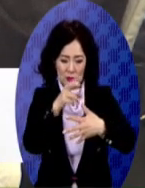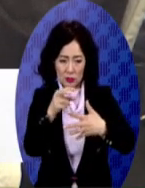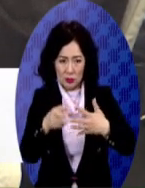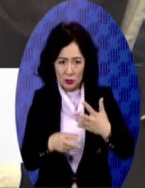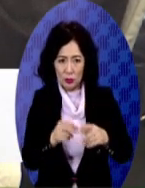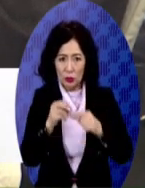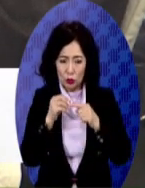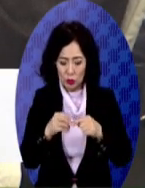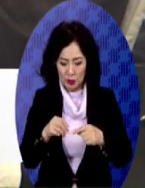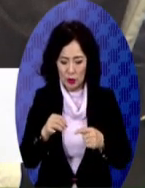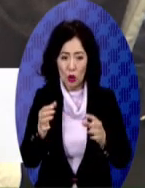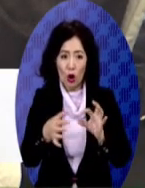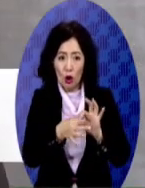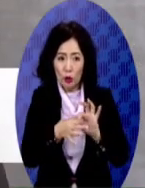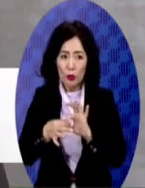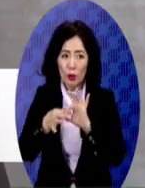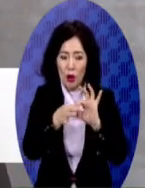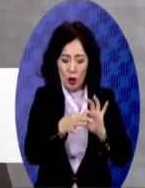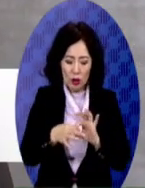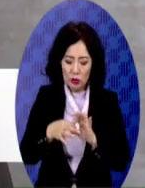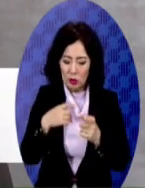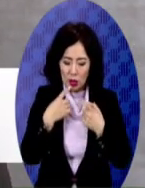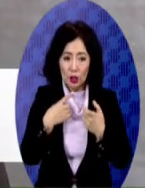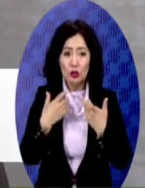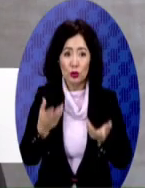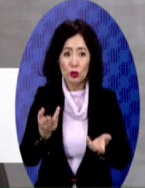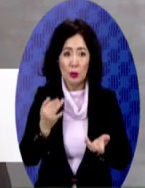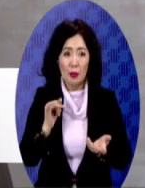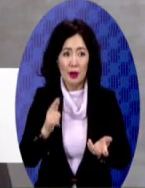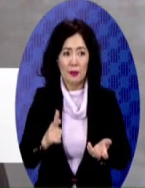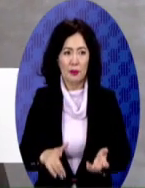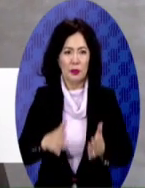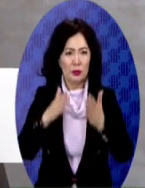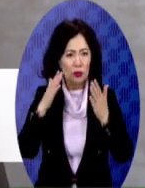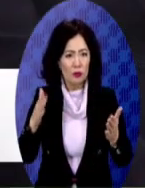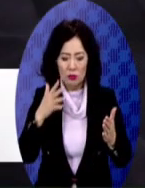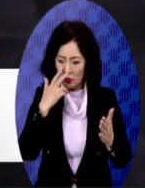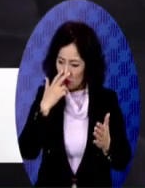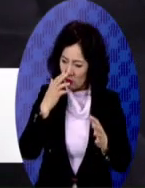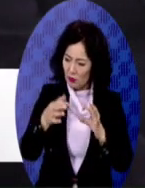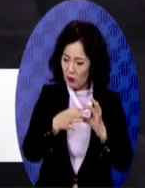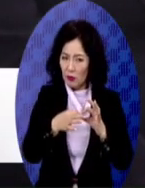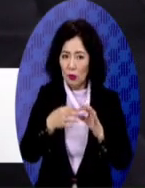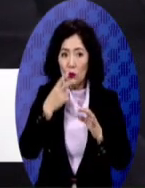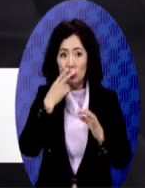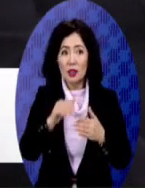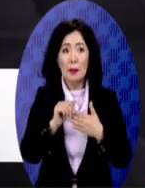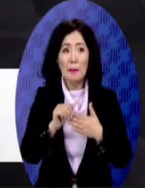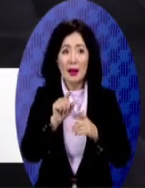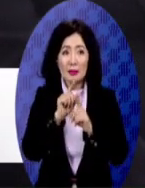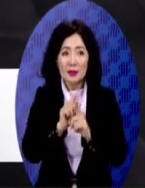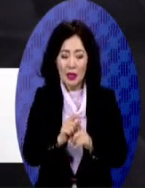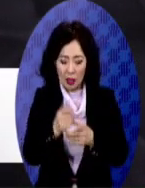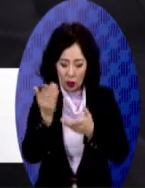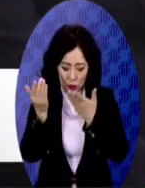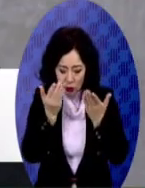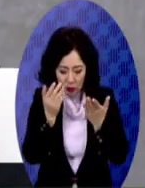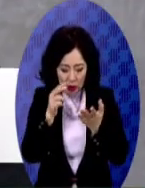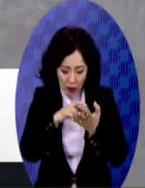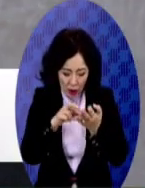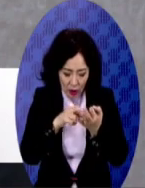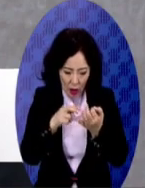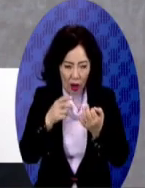цогц уялдаатай хэлбрээр томьёолж өгсөн байдаг юм. Хэд өргөн хүрээг хамарсан мэт харагдах энэхүү үзэл баримтлалыг яг үзээд уншаад ойлгоод